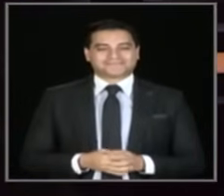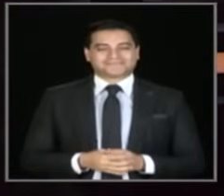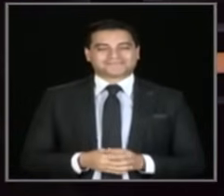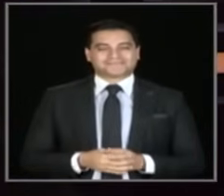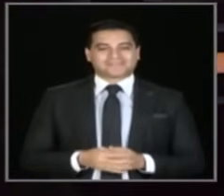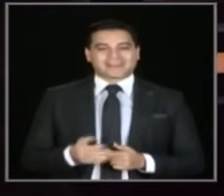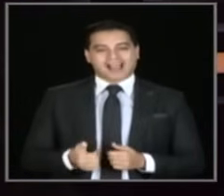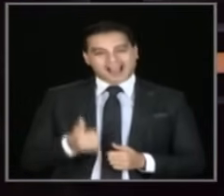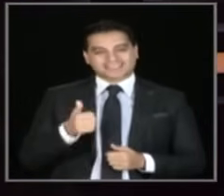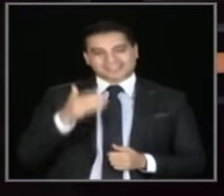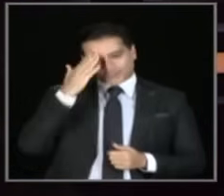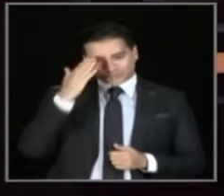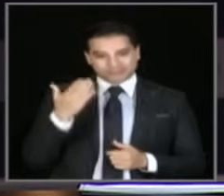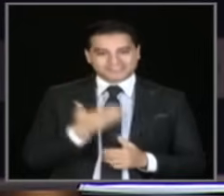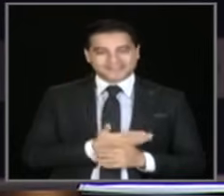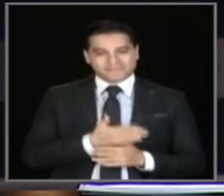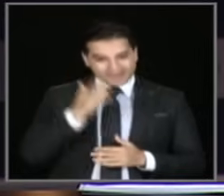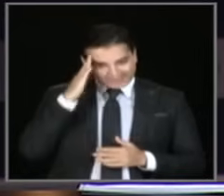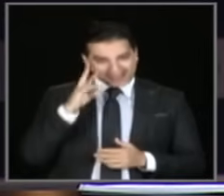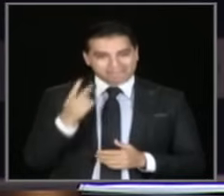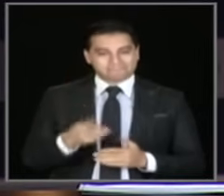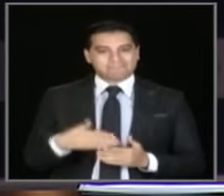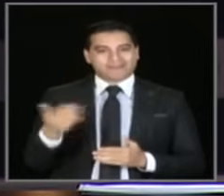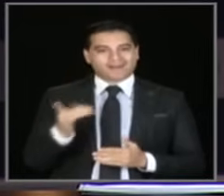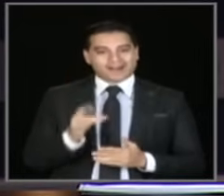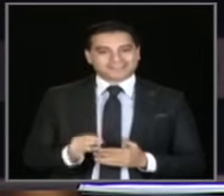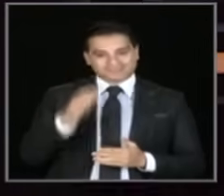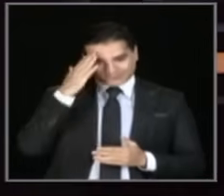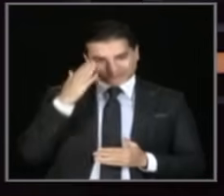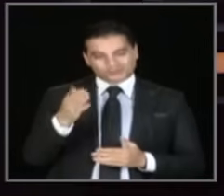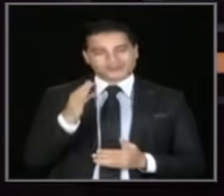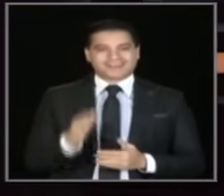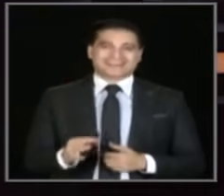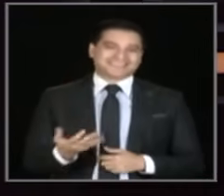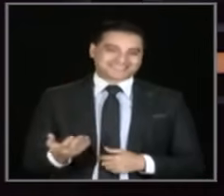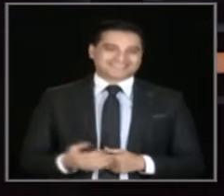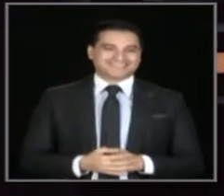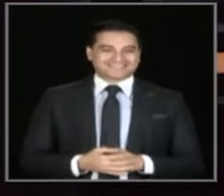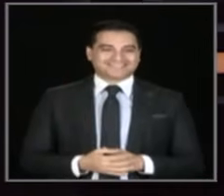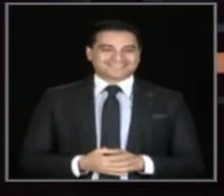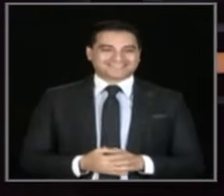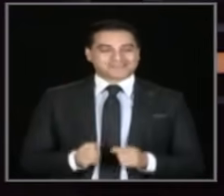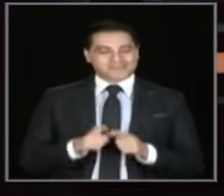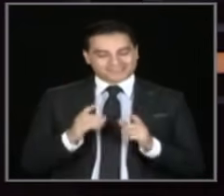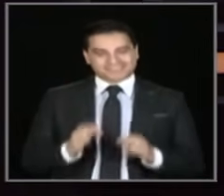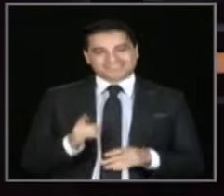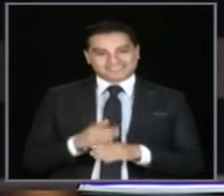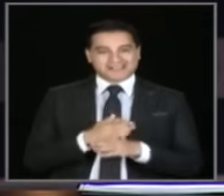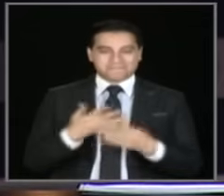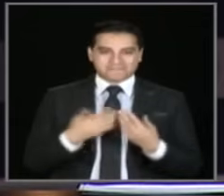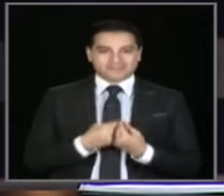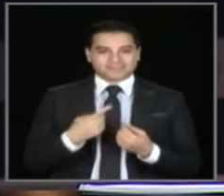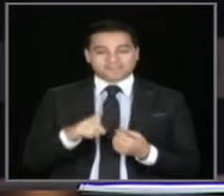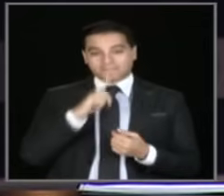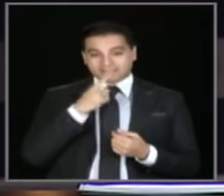احسن لك تشكرها بالظبط عشان ما باتش. انا مش هودع البطوله وما اشكرهاش كمان تبقى مصيبه. البيت في نفس الوقت. يعني كفايه تعبت.